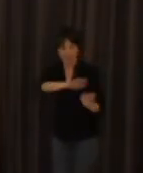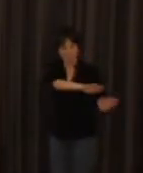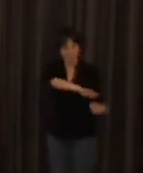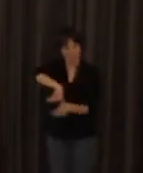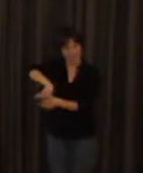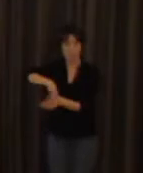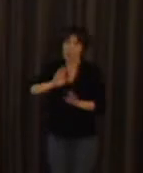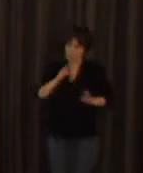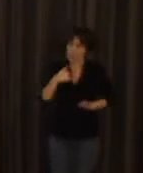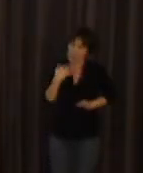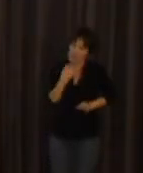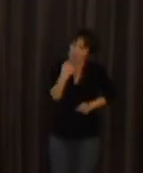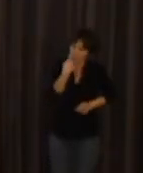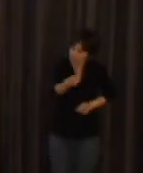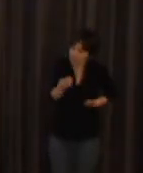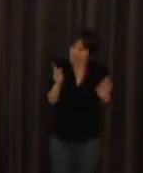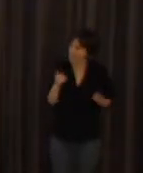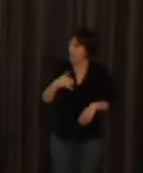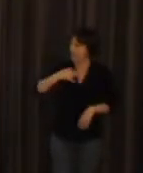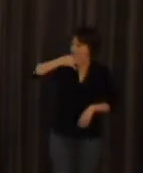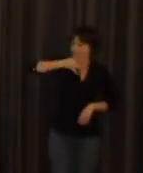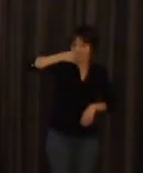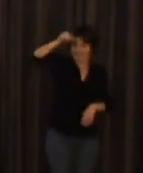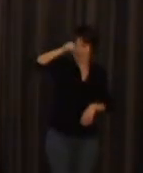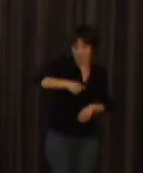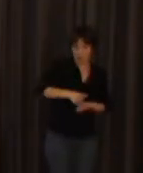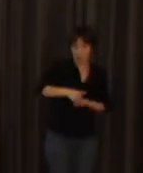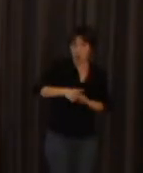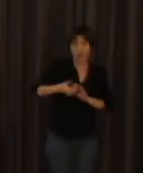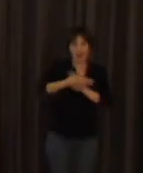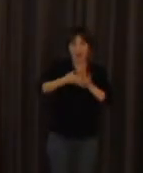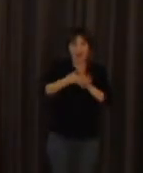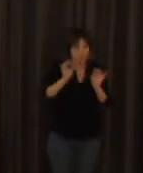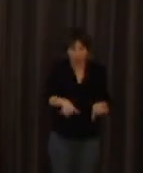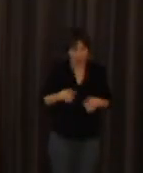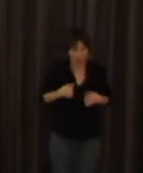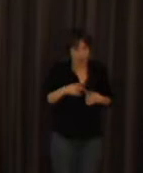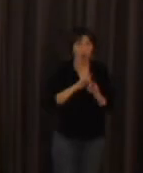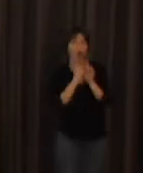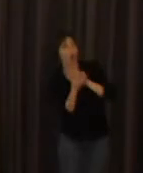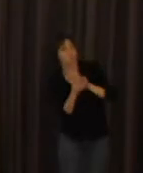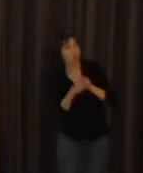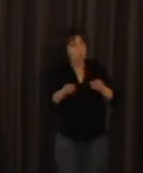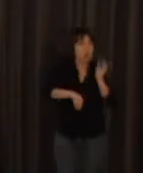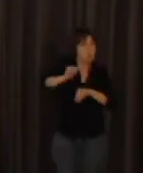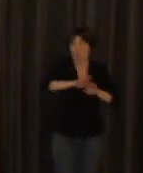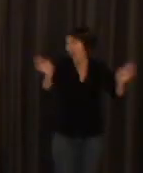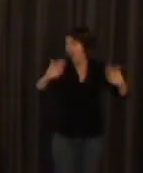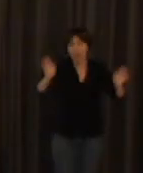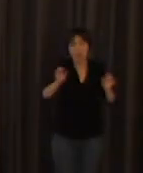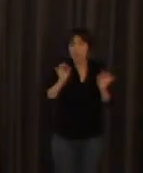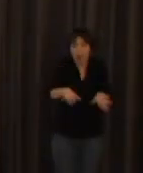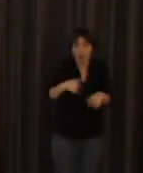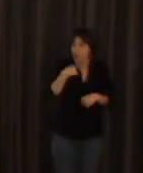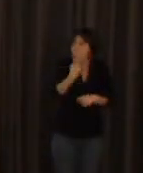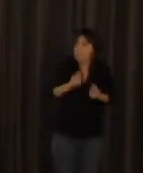Bé, us he de dir que el meu discurs en llengua de signes era exactament el mateix. No vaig fer absolutament cap canvi en el meu discurs en